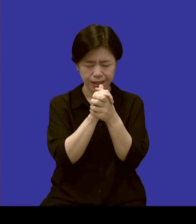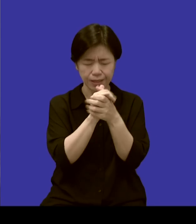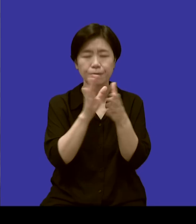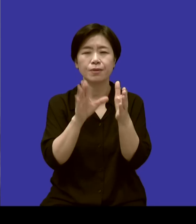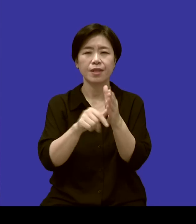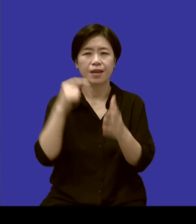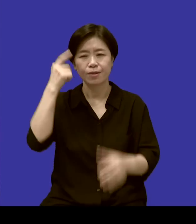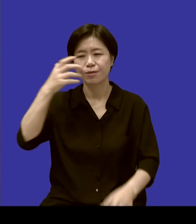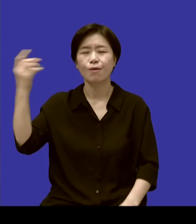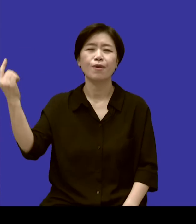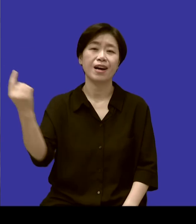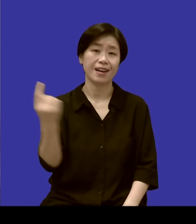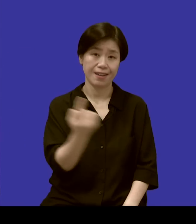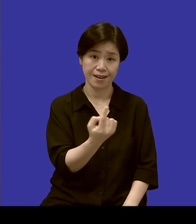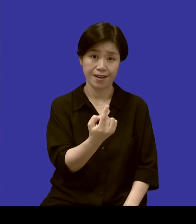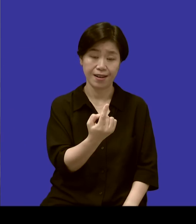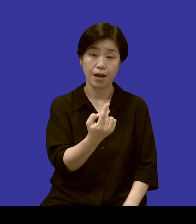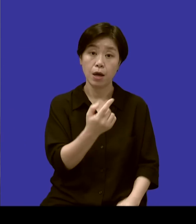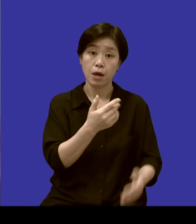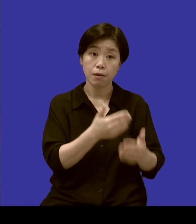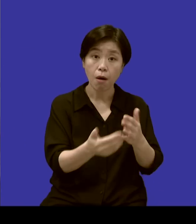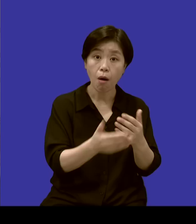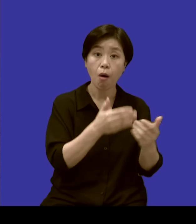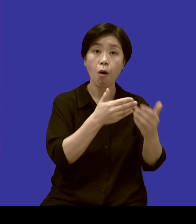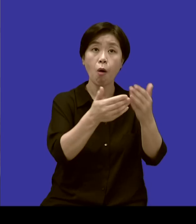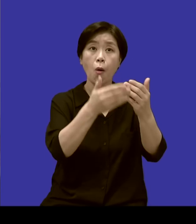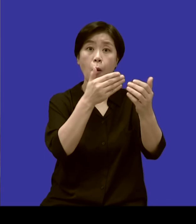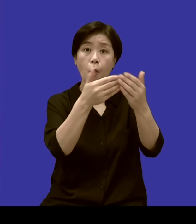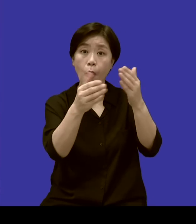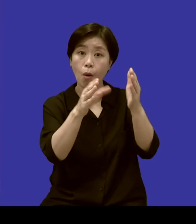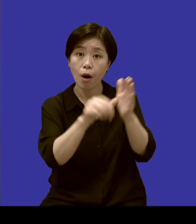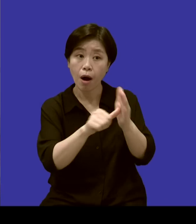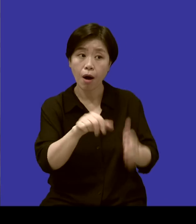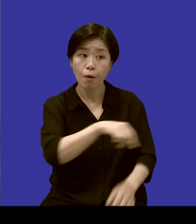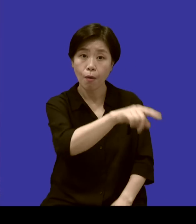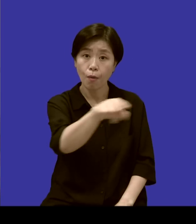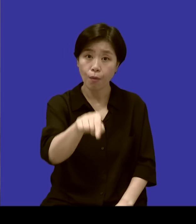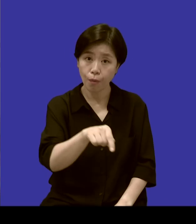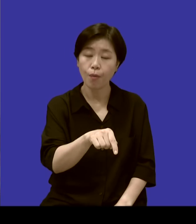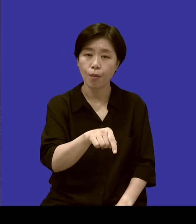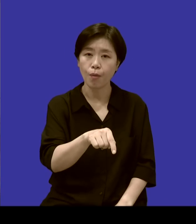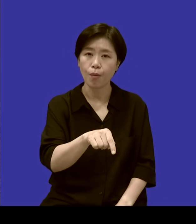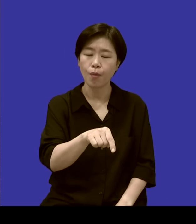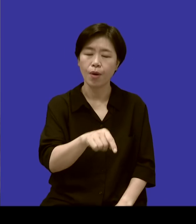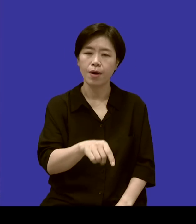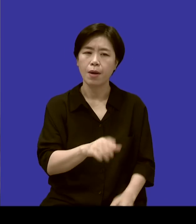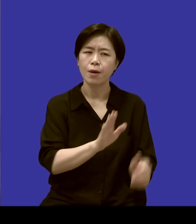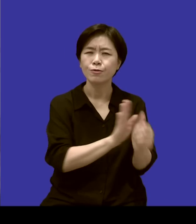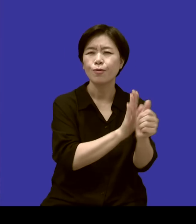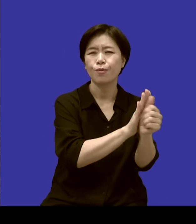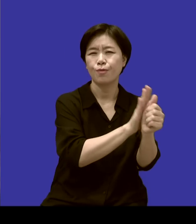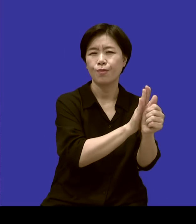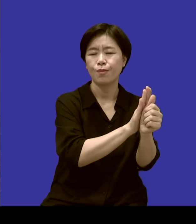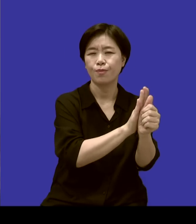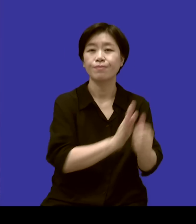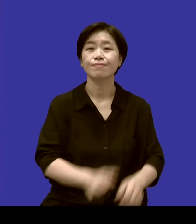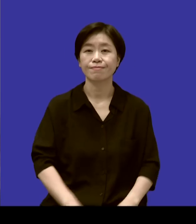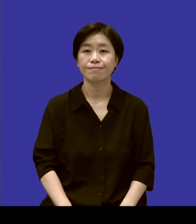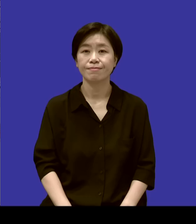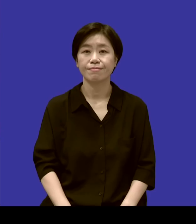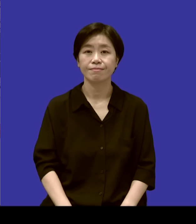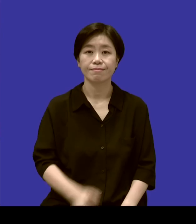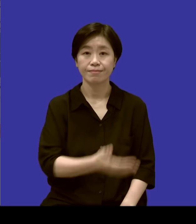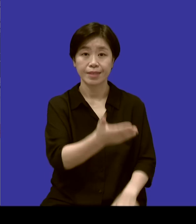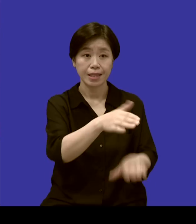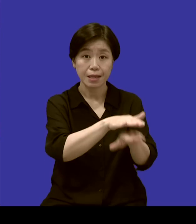있잖아요. 그런 것들이 경험되어지면서 또 그들이 그것을 정착하게 나가도록 나는 도와주고 예. 그들에게 예배가